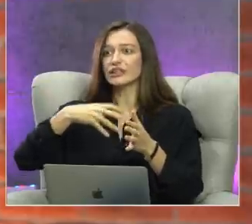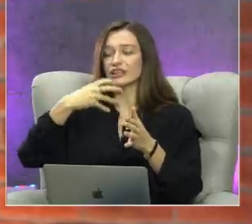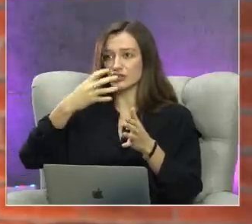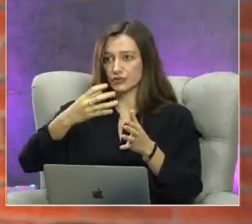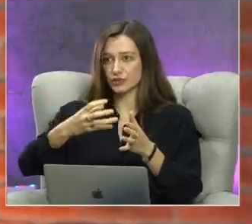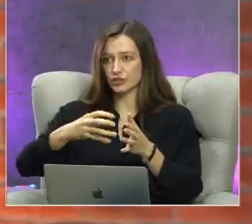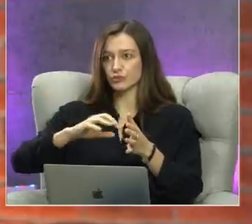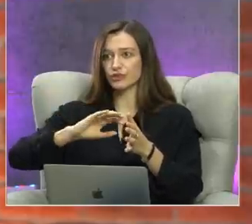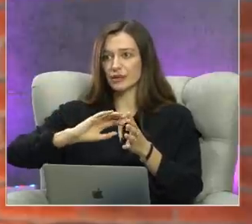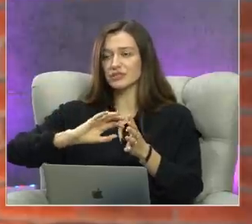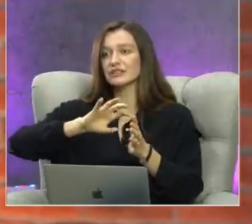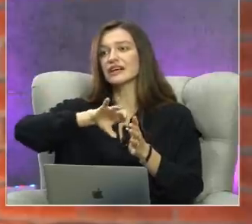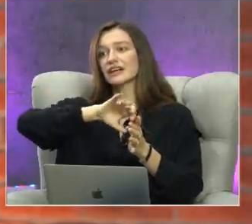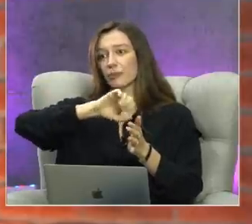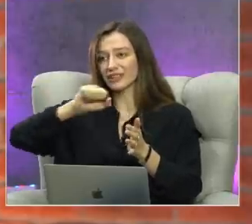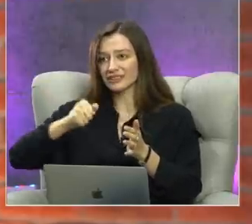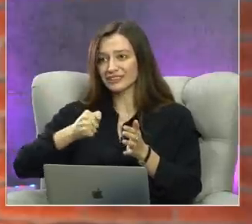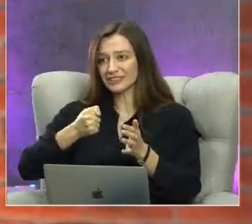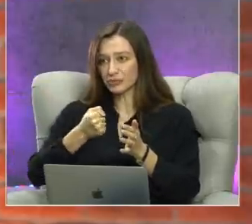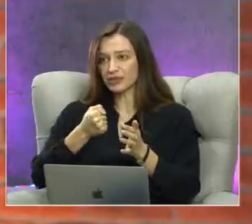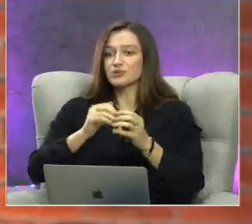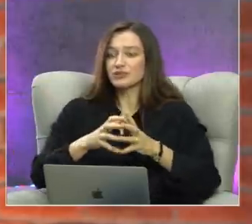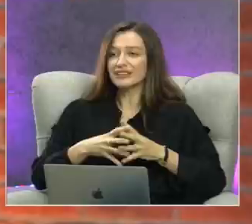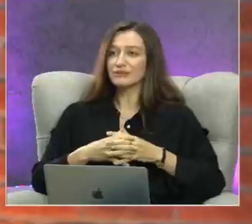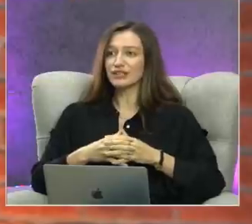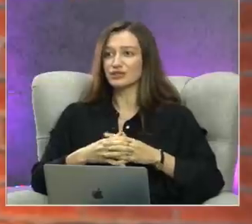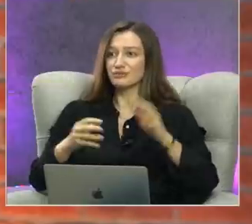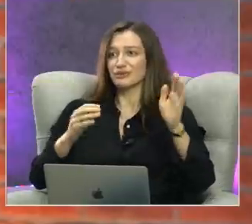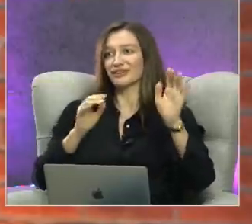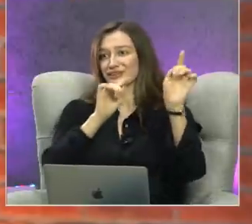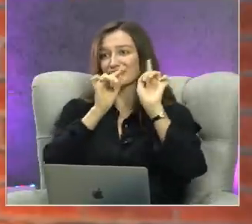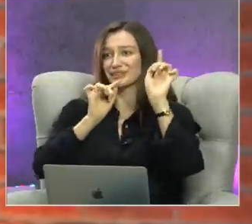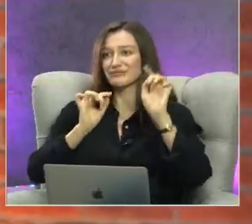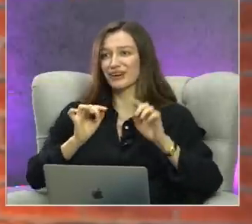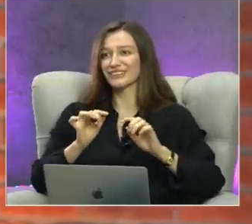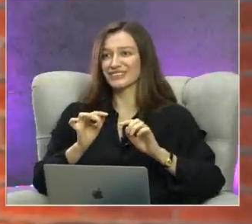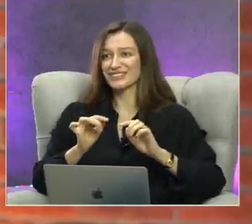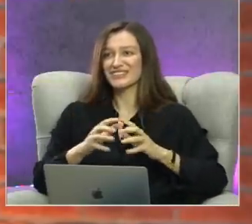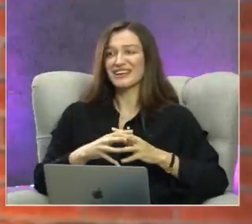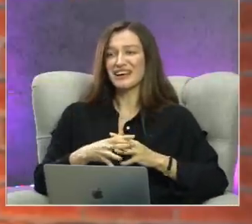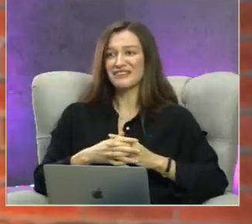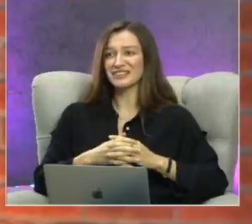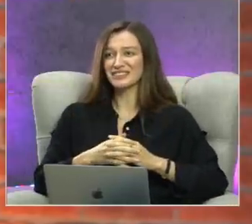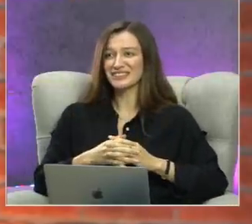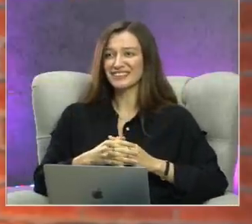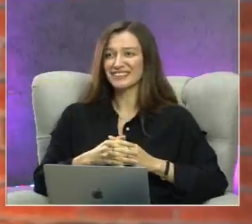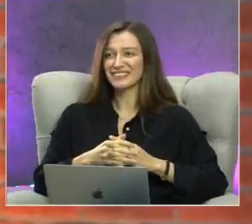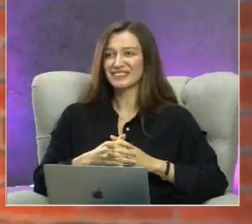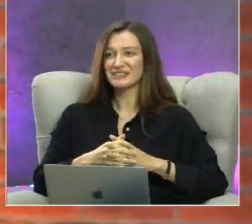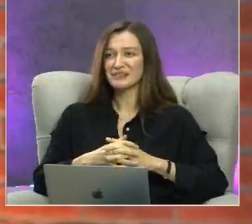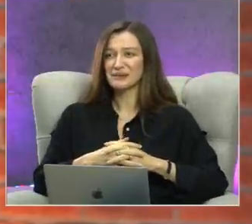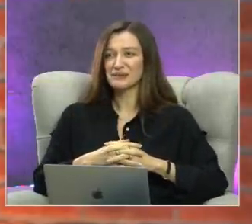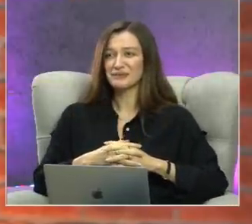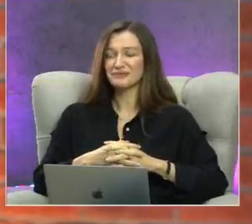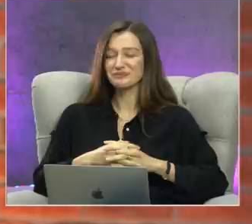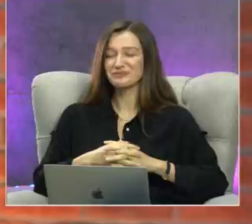gidişi, keşfedişi, bunların hepsini kapattıkları gibi cümlelerim karıştı bir anda dikkatim dağıldı. Heyecanlandın için. Çünkü. Evet. Çünkü bu arkadaşlar